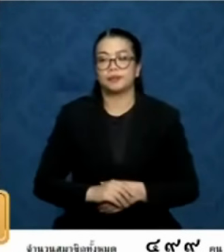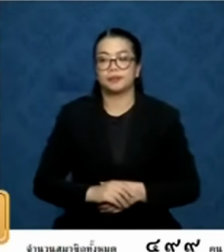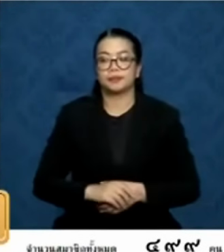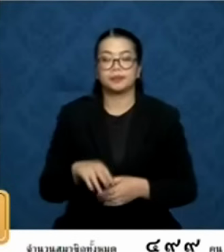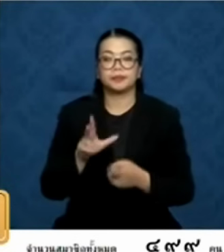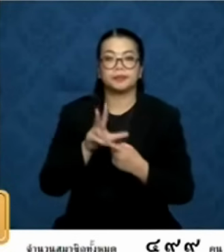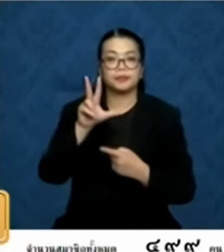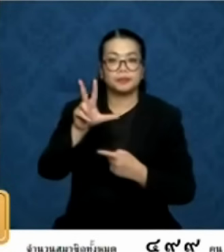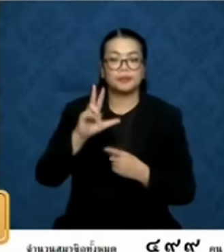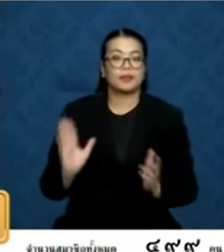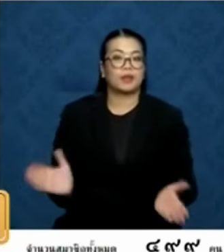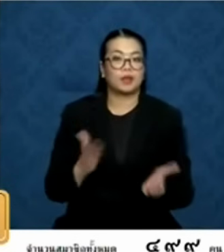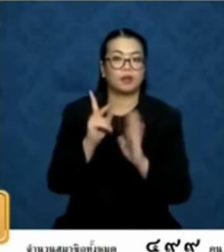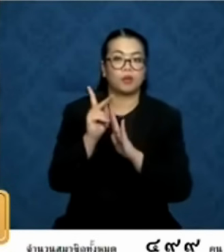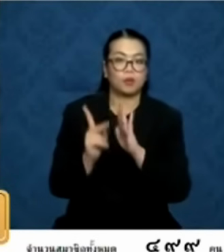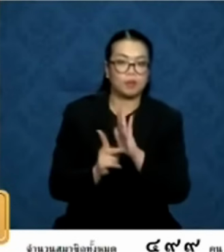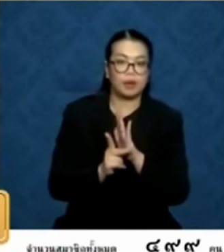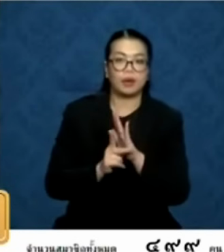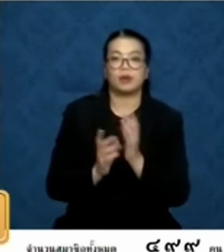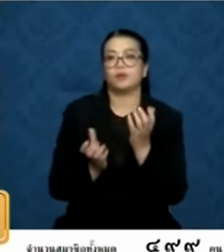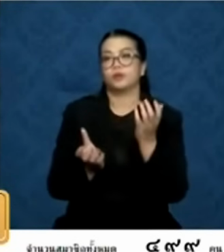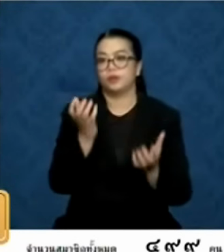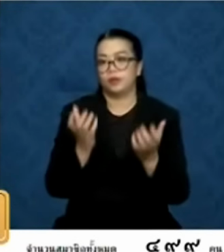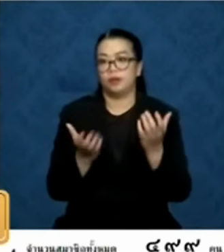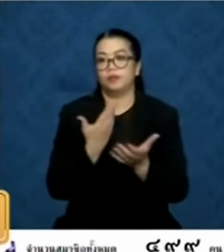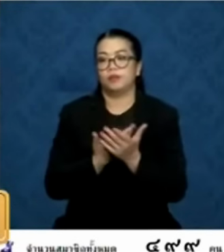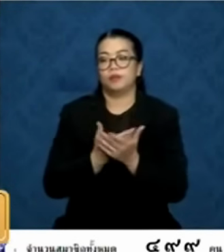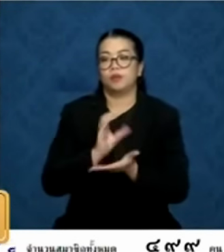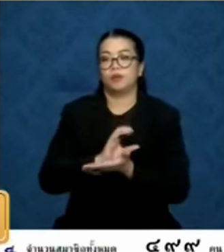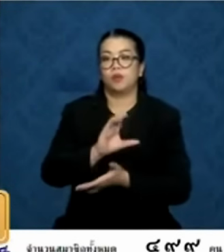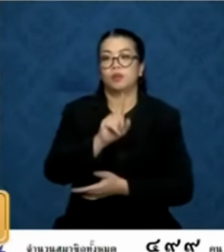ข้อ3การพัฒนากฎหมายและกระบวนการยุติธรรมงบประมาณ